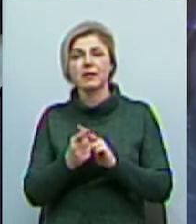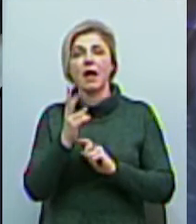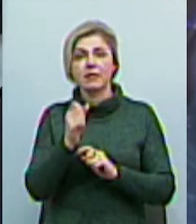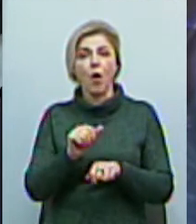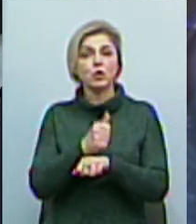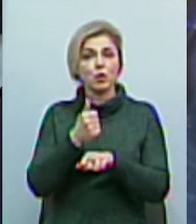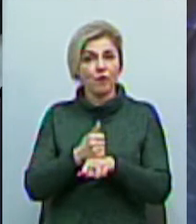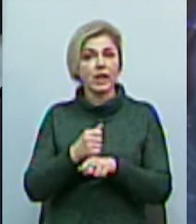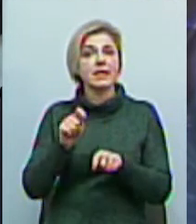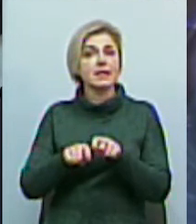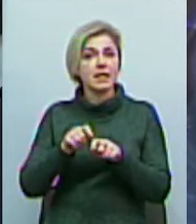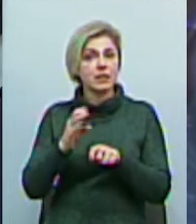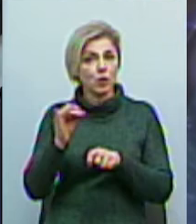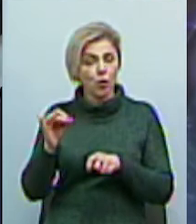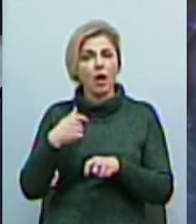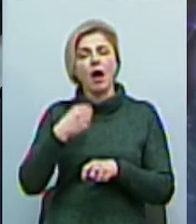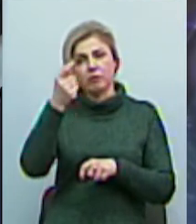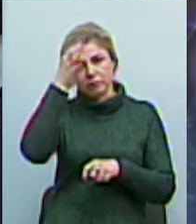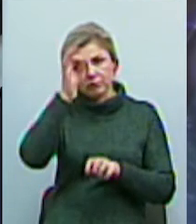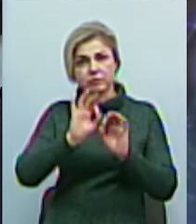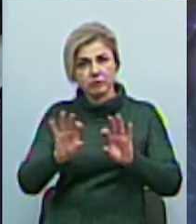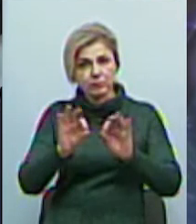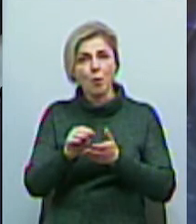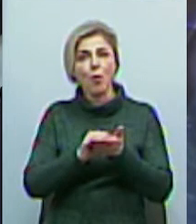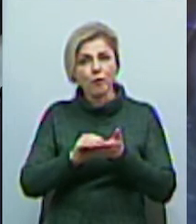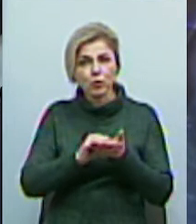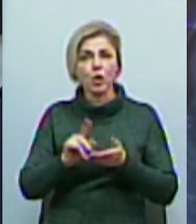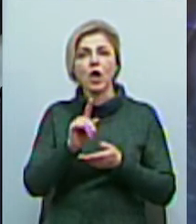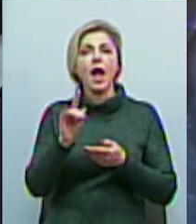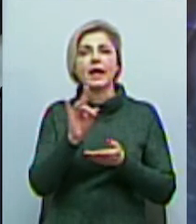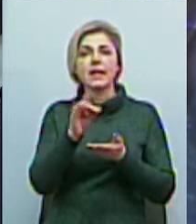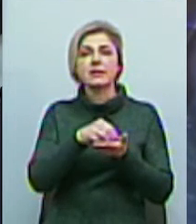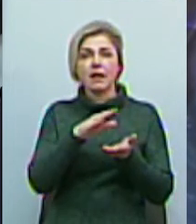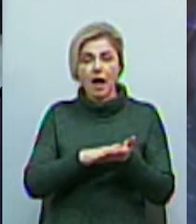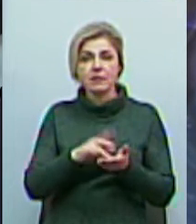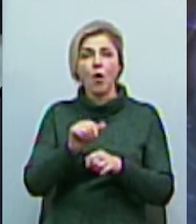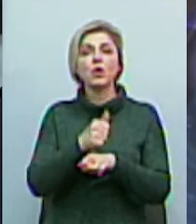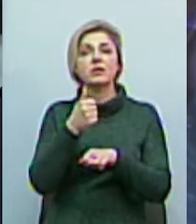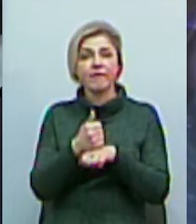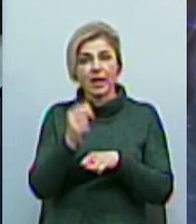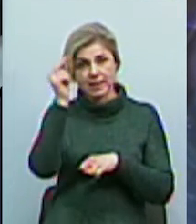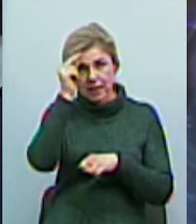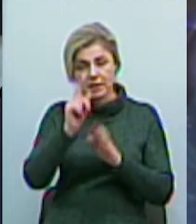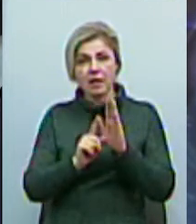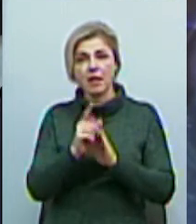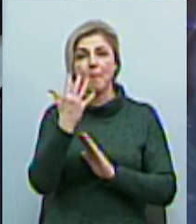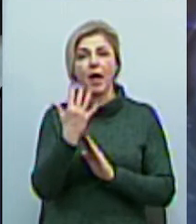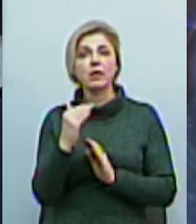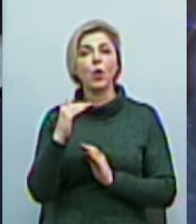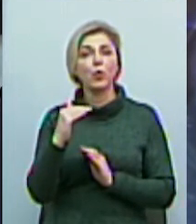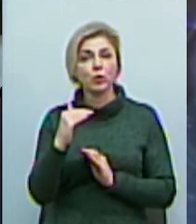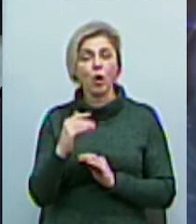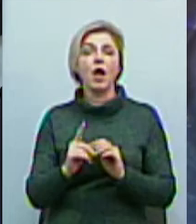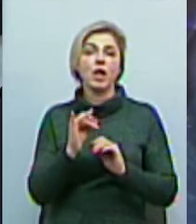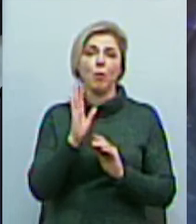сесію. І наголошую ще раз, що реєстрація на основну сесію розпочнеться 5 лютого і буде